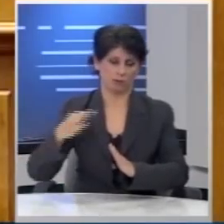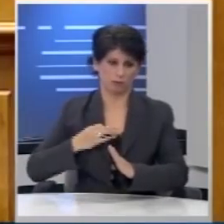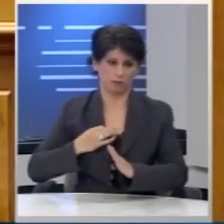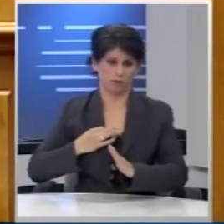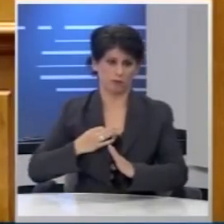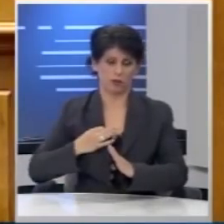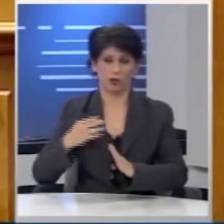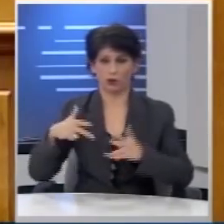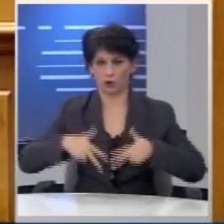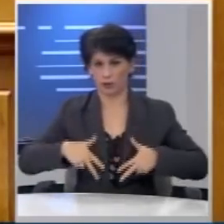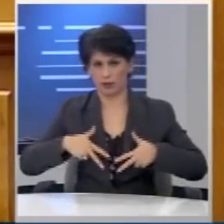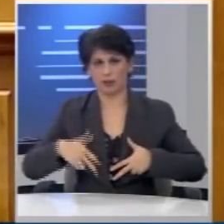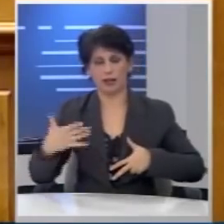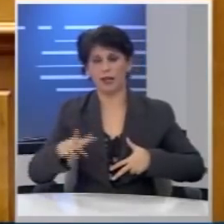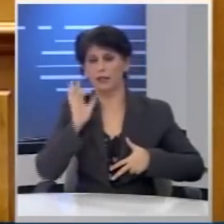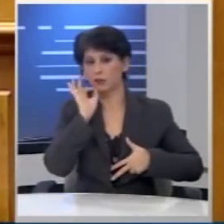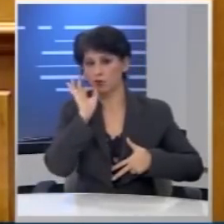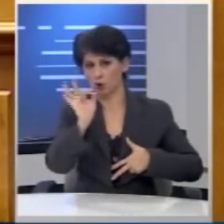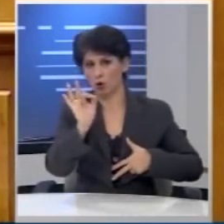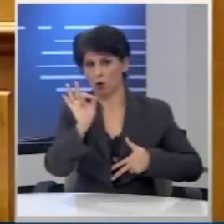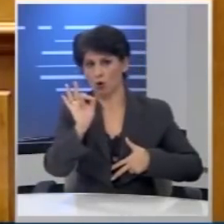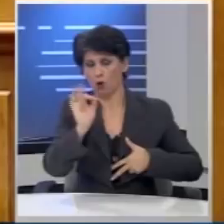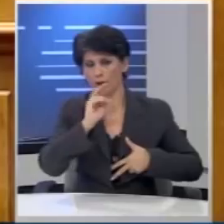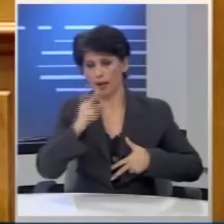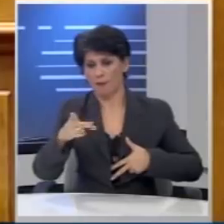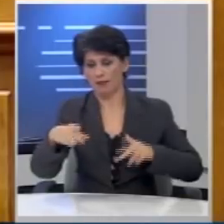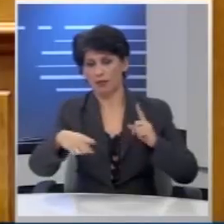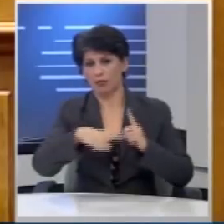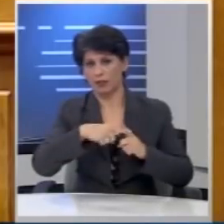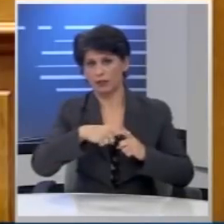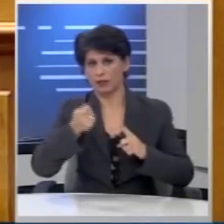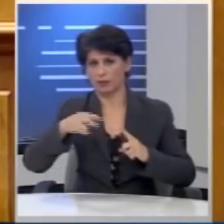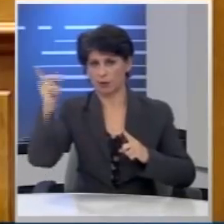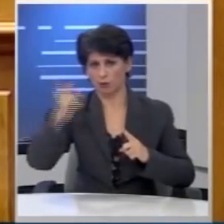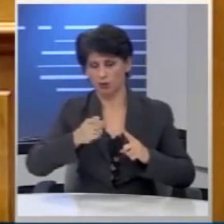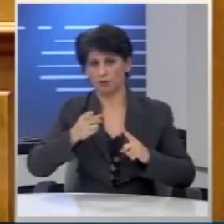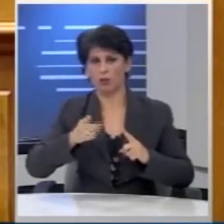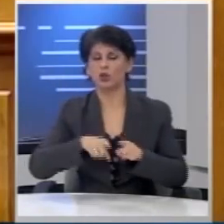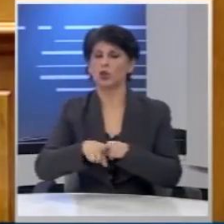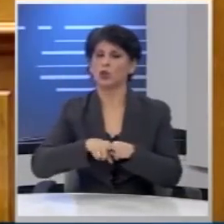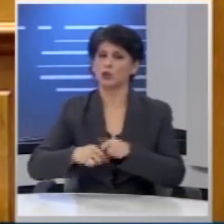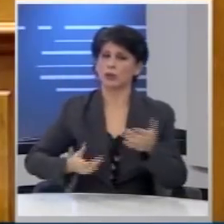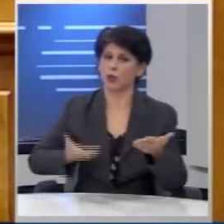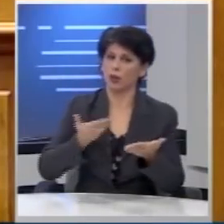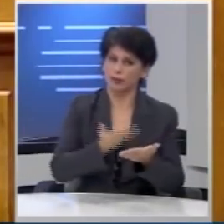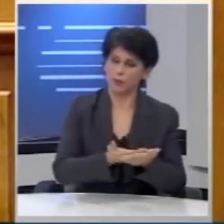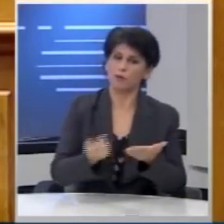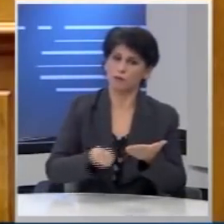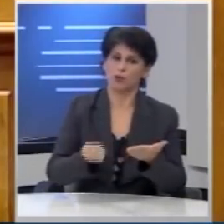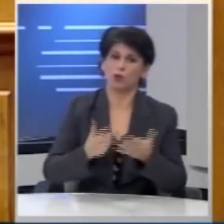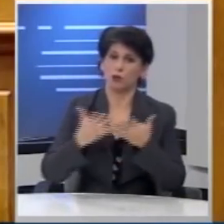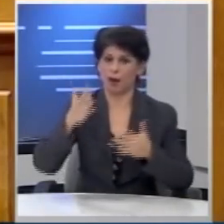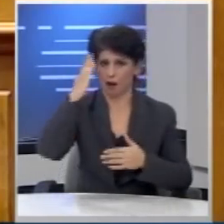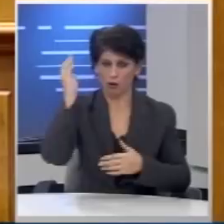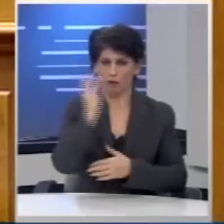λέτε πως το κράτος έχει σαν στόχο να απαντά θετικά στην πλειοψηφία των σχετικών αιτημάτων που κάνει το